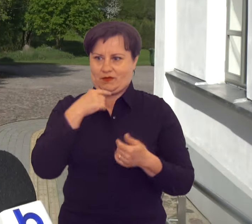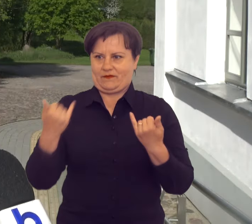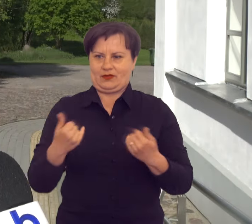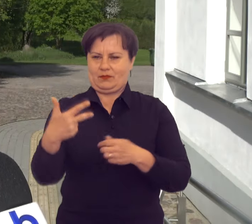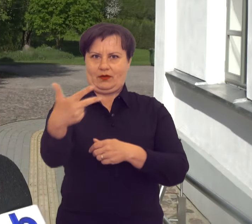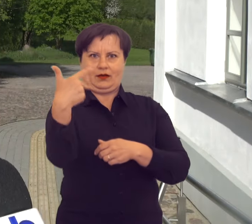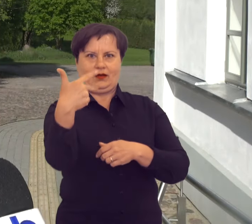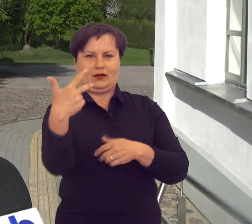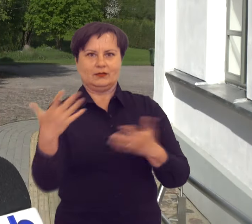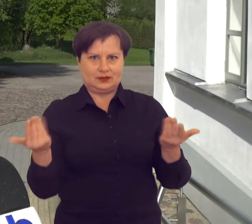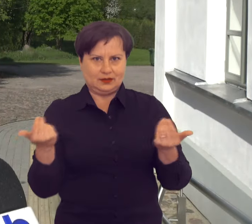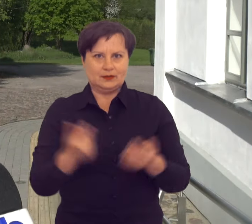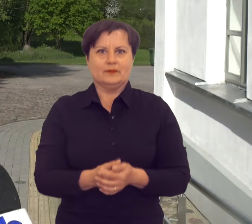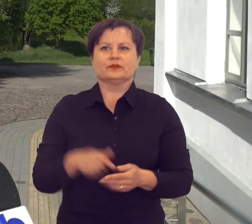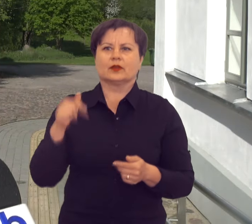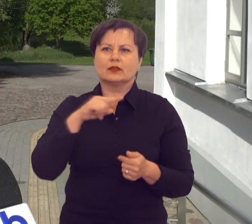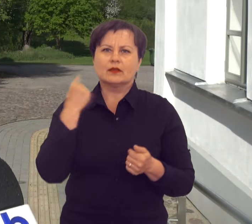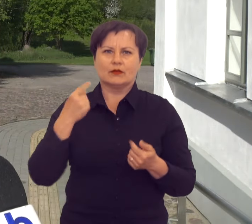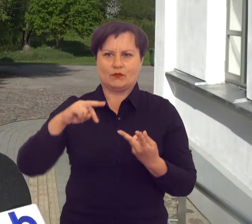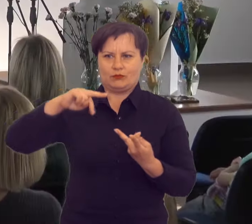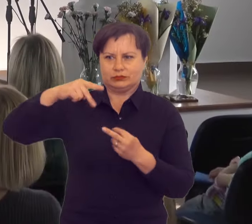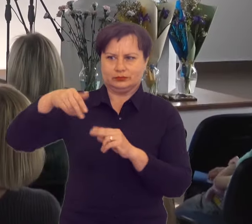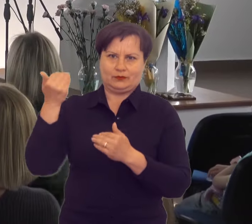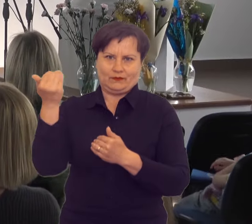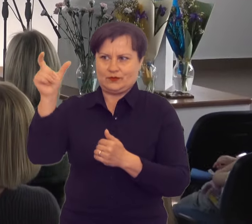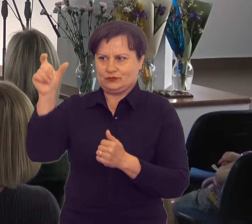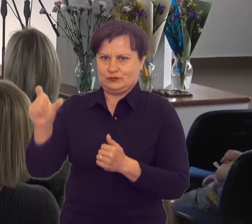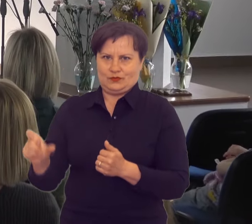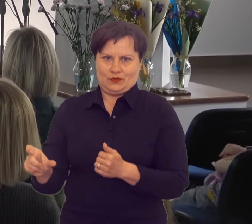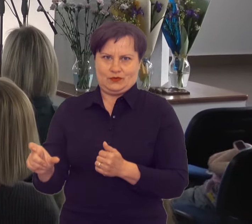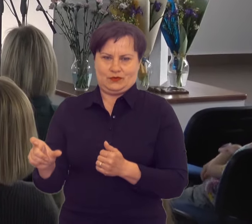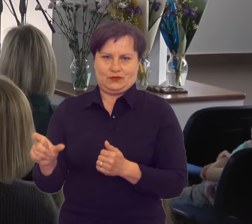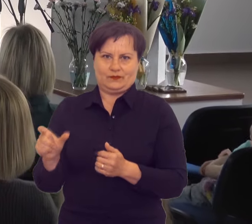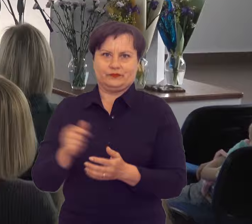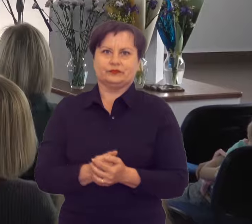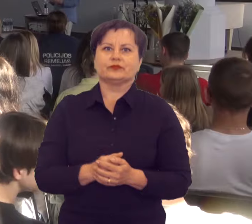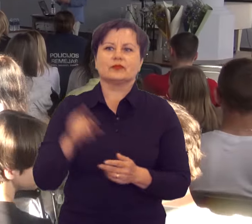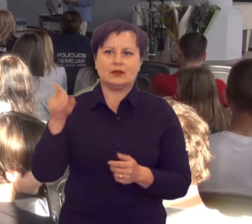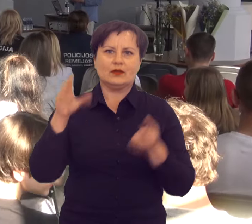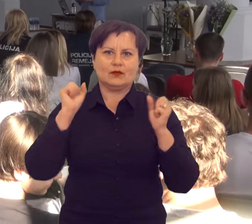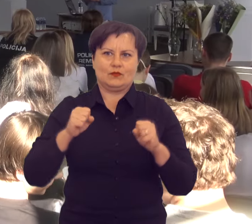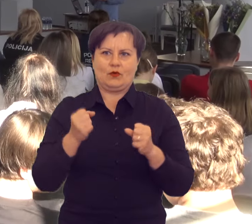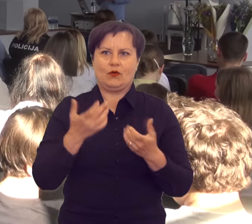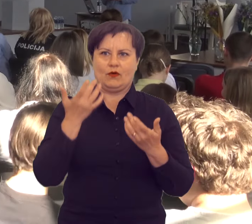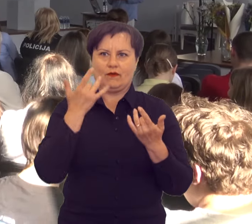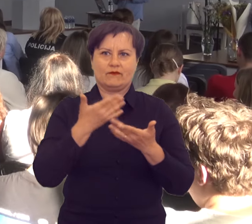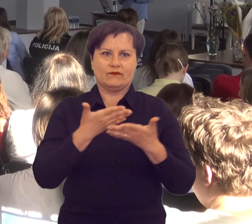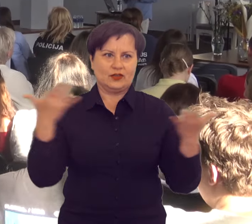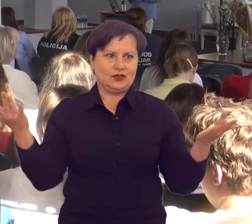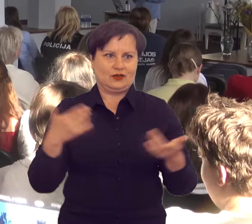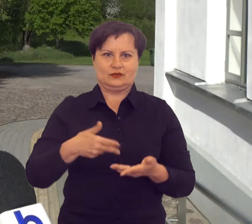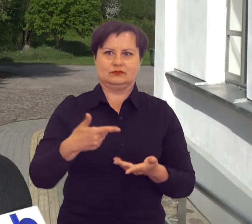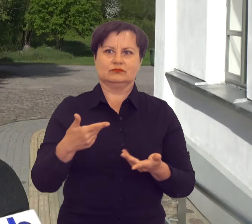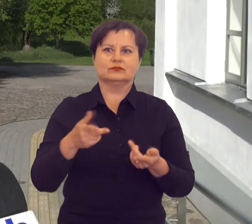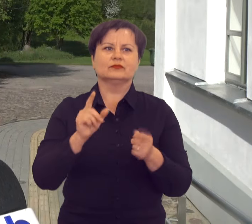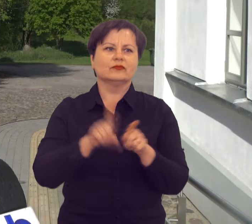atsiranda, ir daug kitų kompetencijų jie įgyja, tai šitas pokytis juose tarsi iš urvo juos ištraukti, ir jie gali visuomenę eiti jau